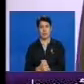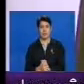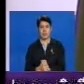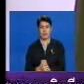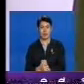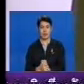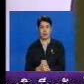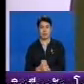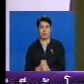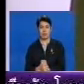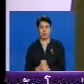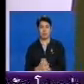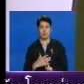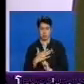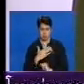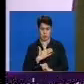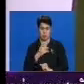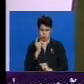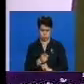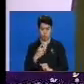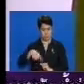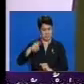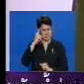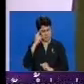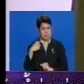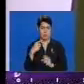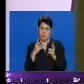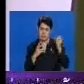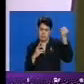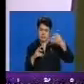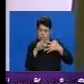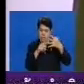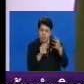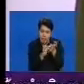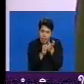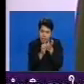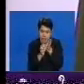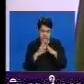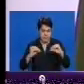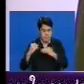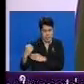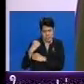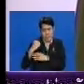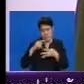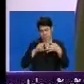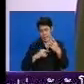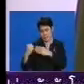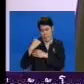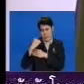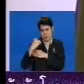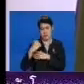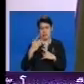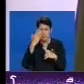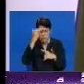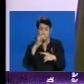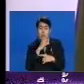เพราะฉะนั้นเราจำเป็นครับที่จะต้องมีมาตรการในการดำเนินการที่เข้มแข็งเพียงพอมิฉะ